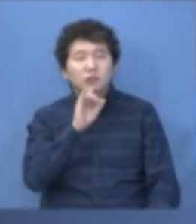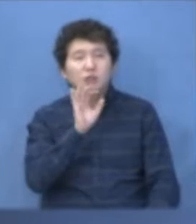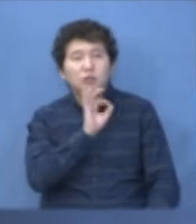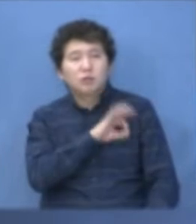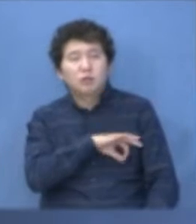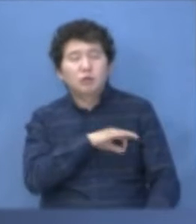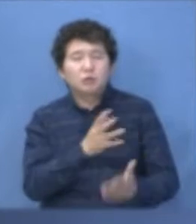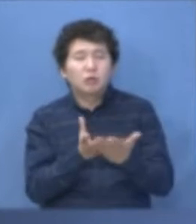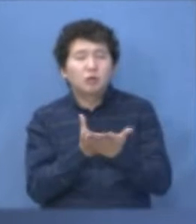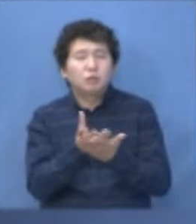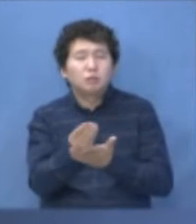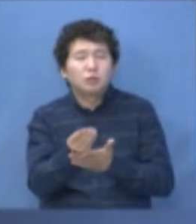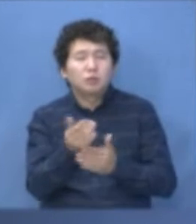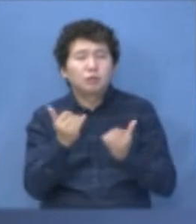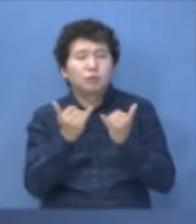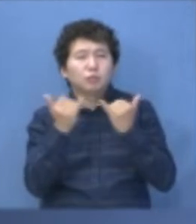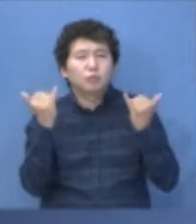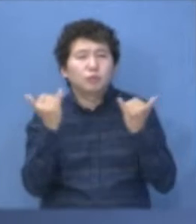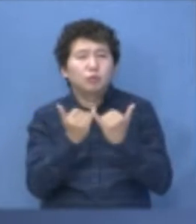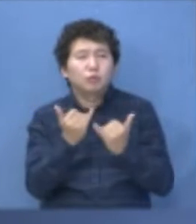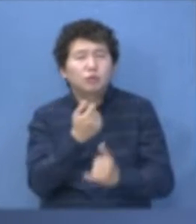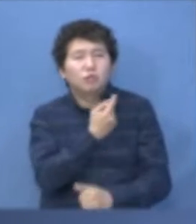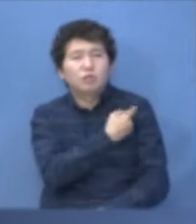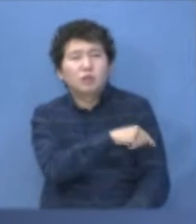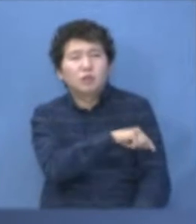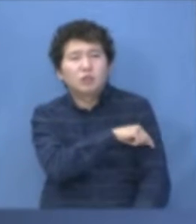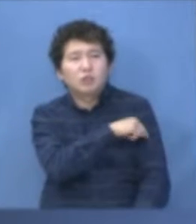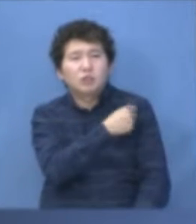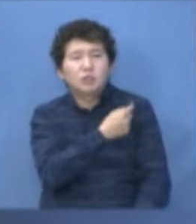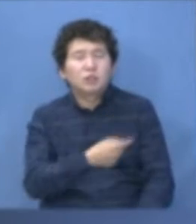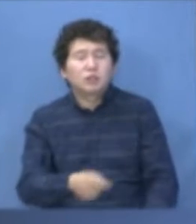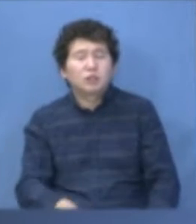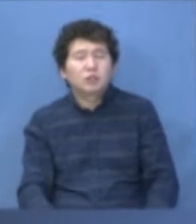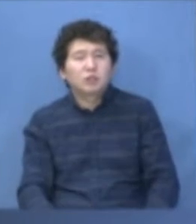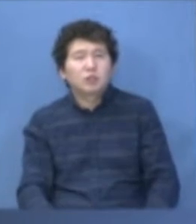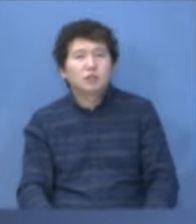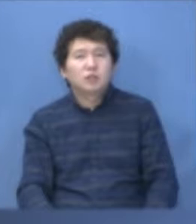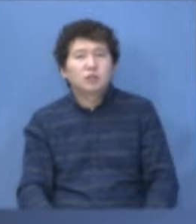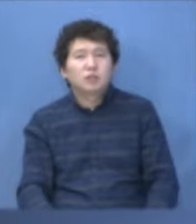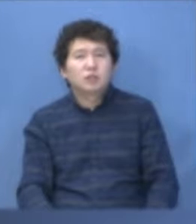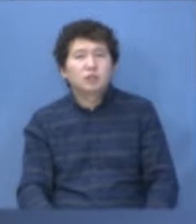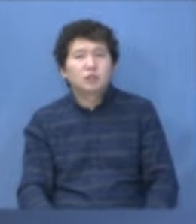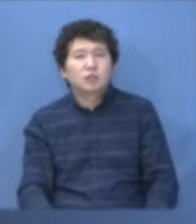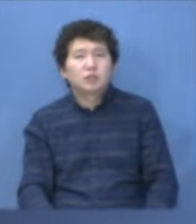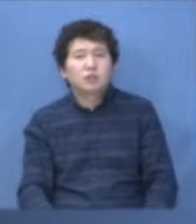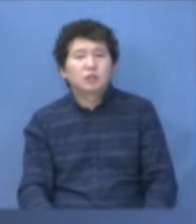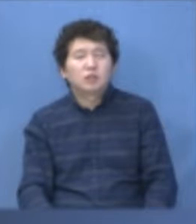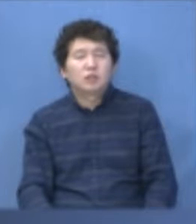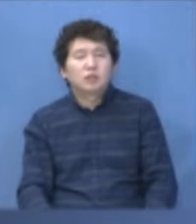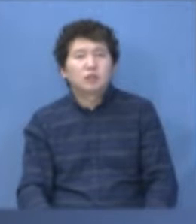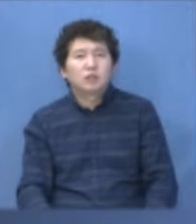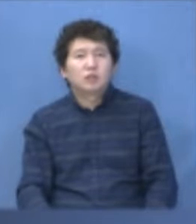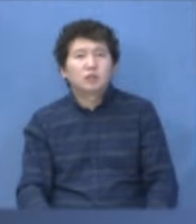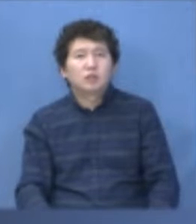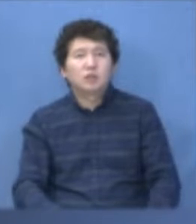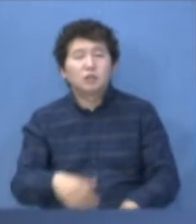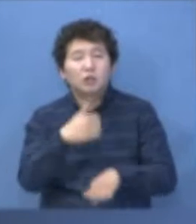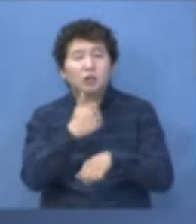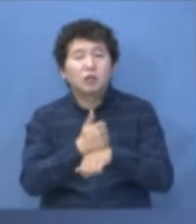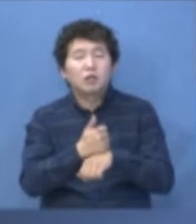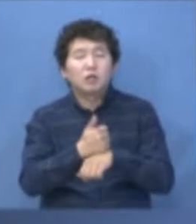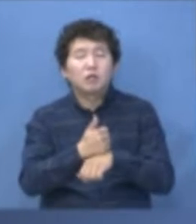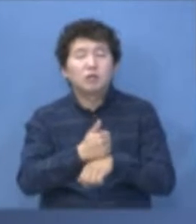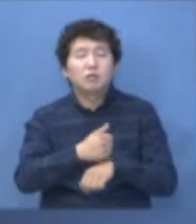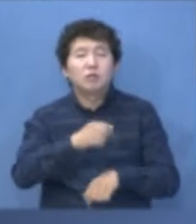платными услугами врачей, но в это время финансовые потоки продолжают поступать в фонд медстрахования. Глава государства